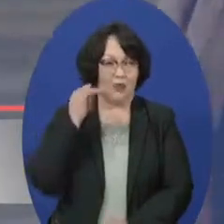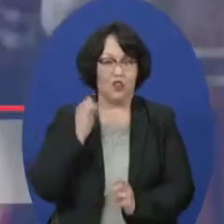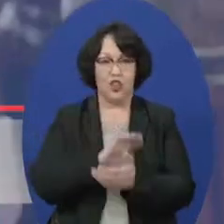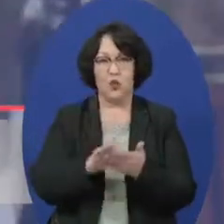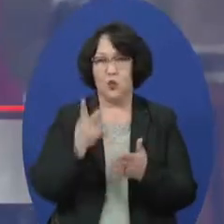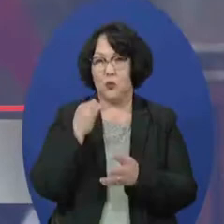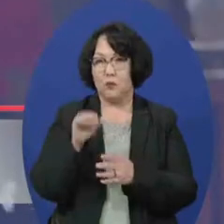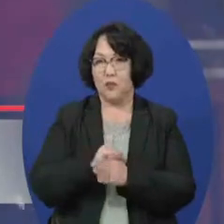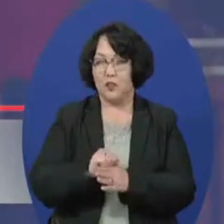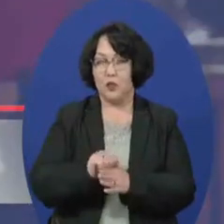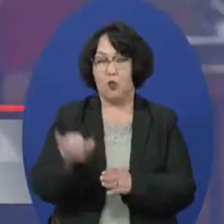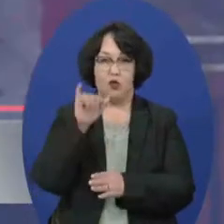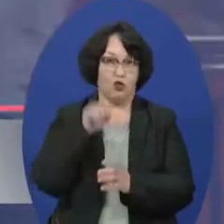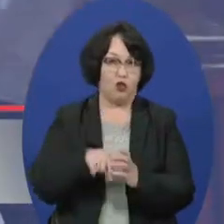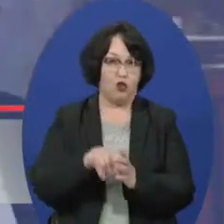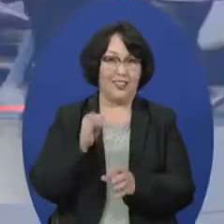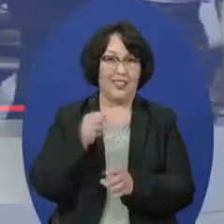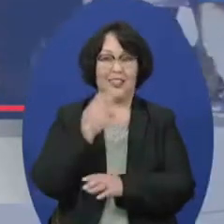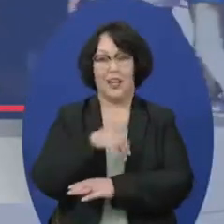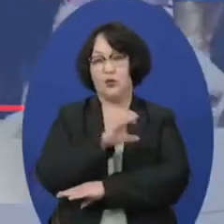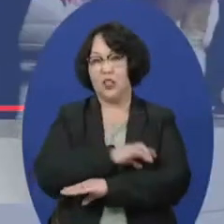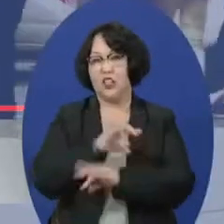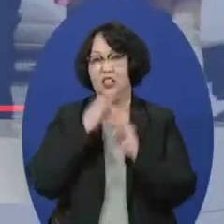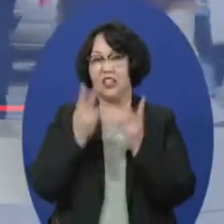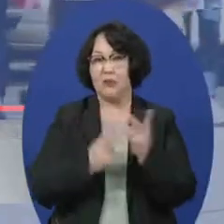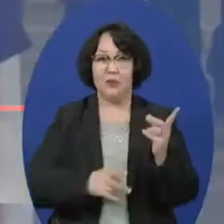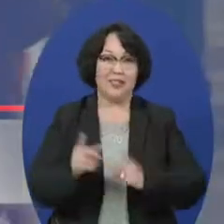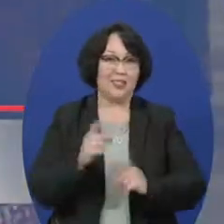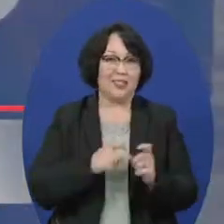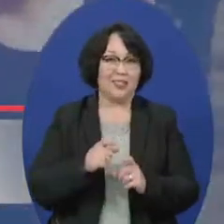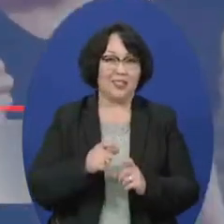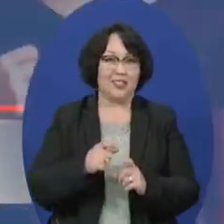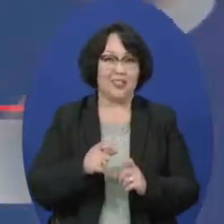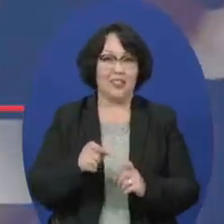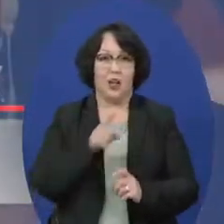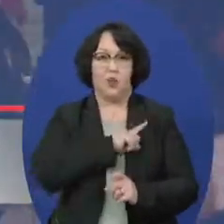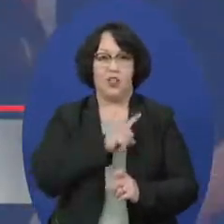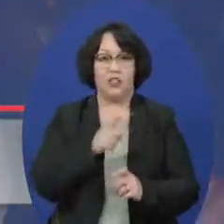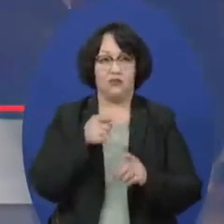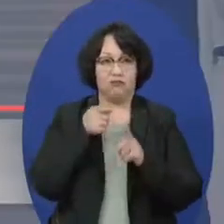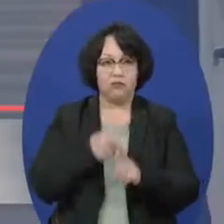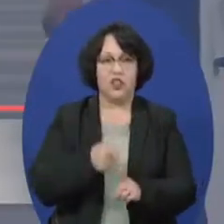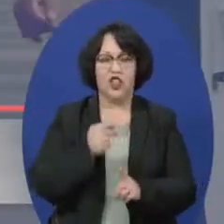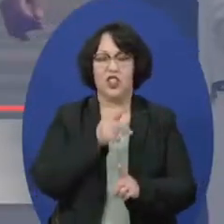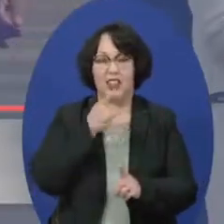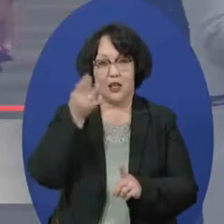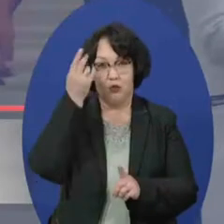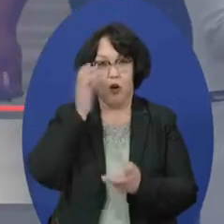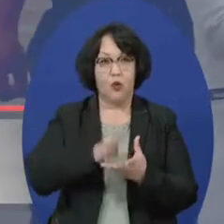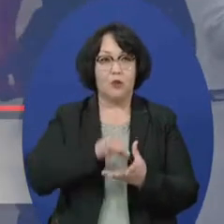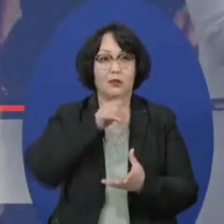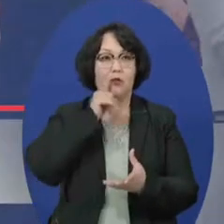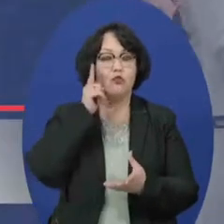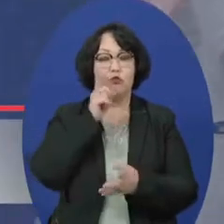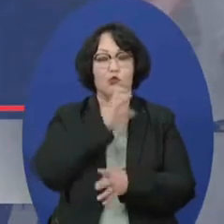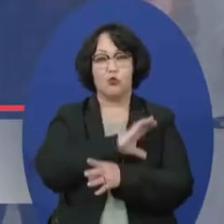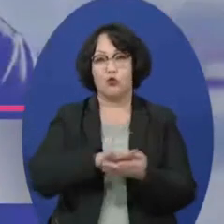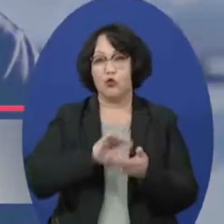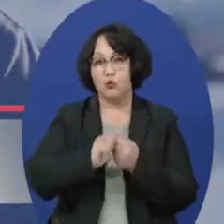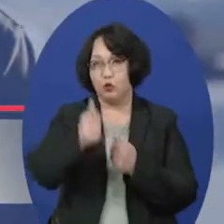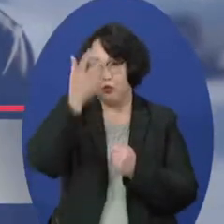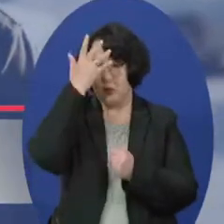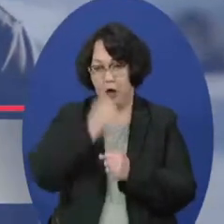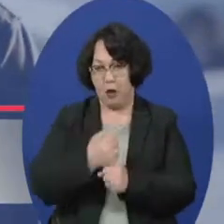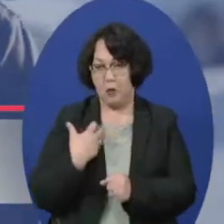зэрэгцээ дотоодын ихтэй сургуулиудад нийгэм эдийн засгийн тэргүүлэг чиглэлээр суралцах оюутан залуусын төлбөрийг төрөөс бүрэн хариуцдаг тогтолцоонд